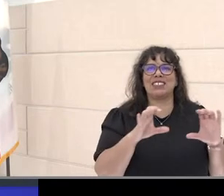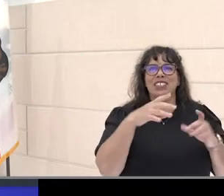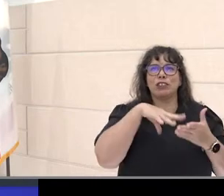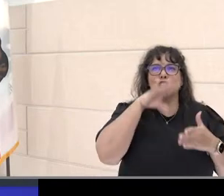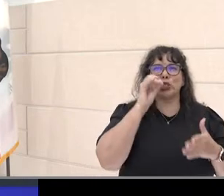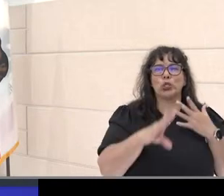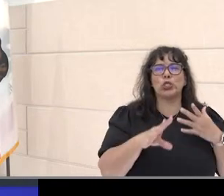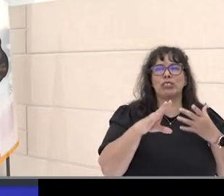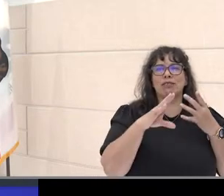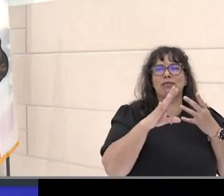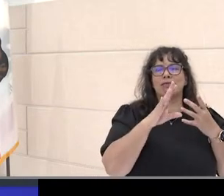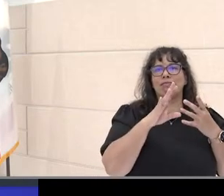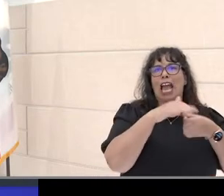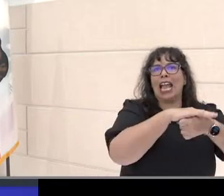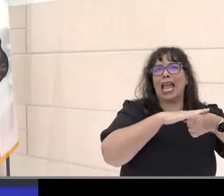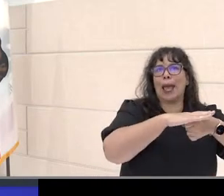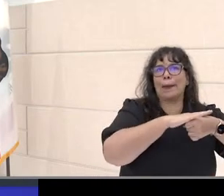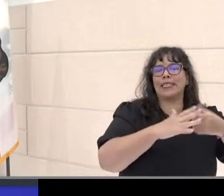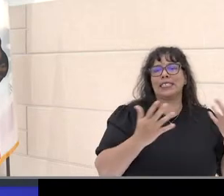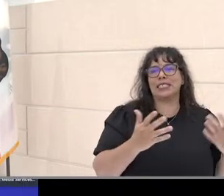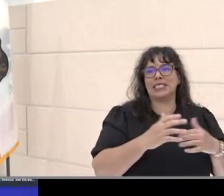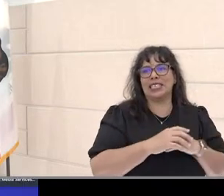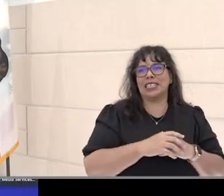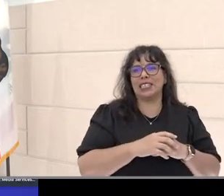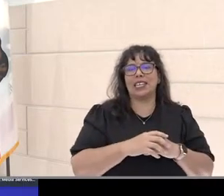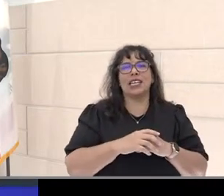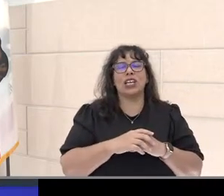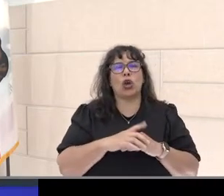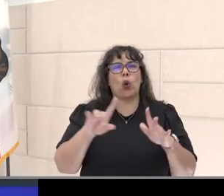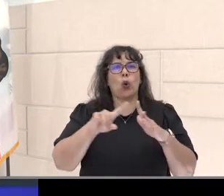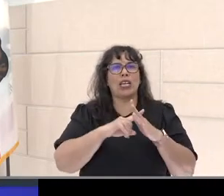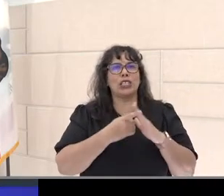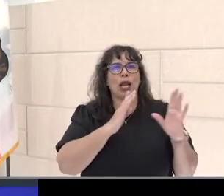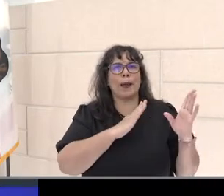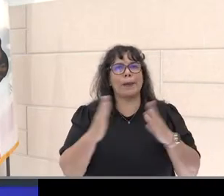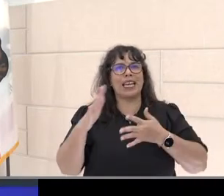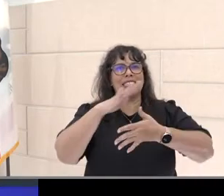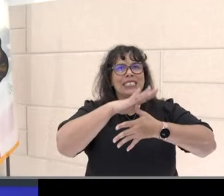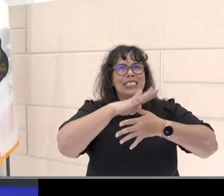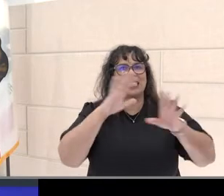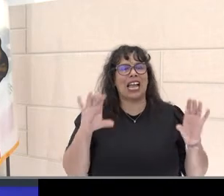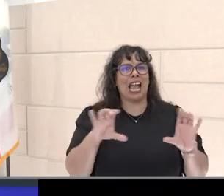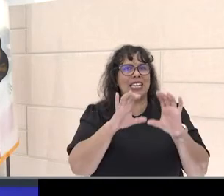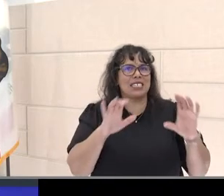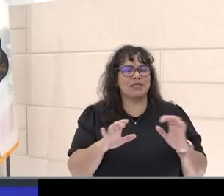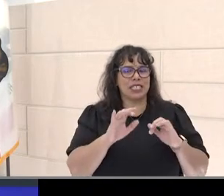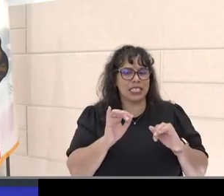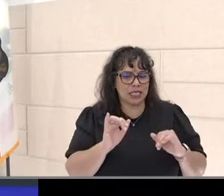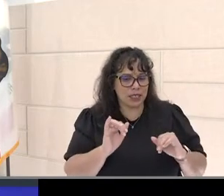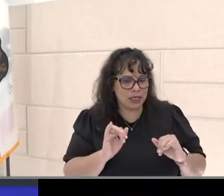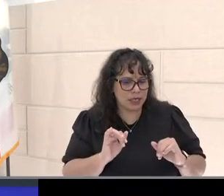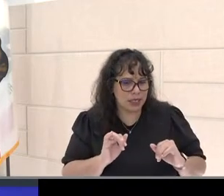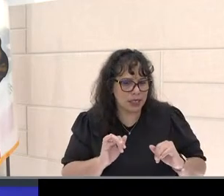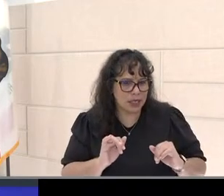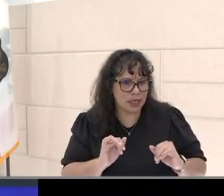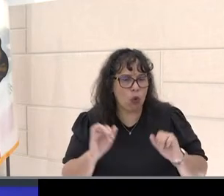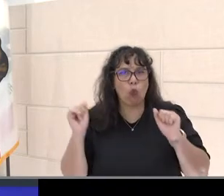สำหรับสถานเรียนตลับโจเรียนวิ่งให้นั้นสำหรับสถานเรียนเตียงสร้องตามระยะออนไลน์สถานที่ดับปีนะบา